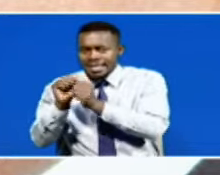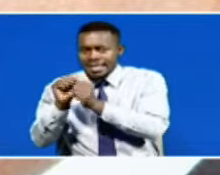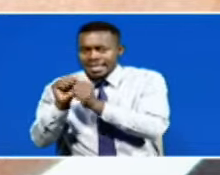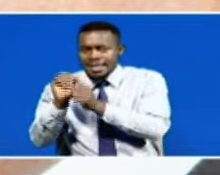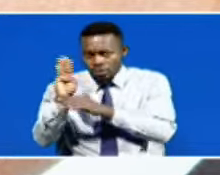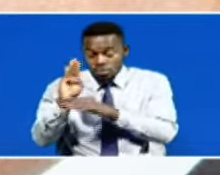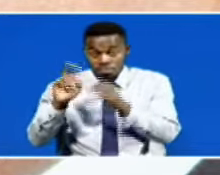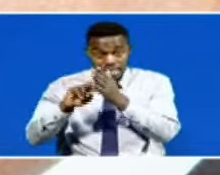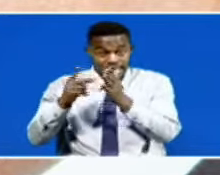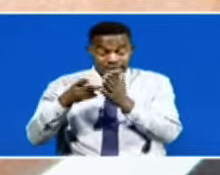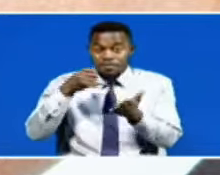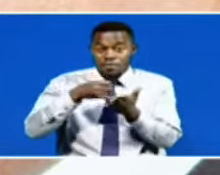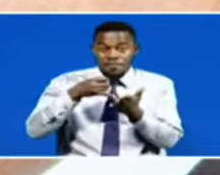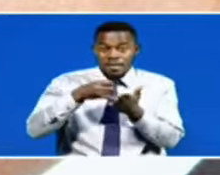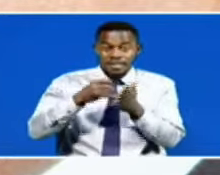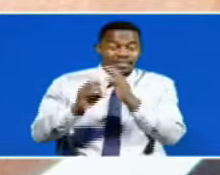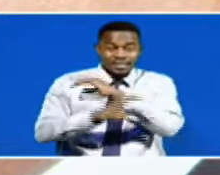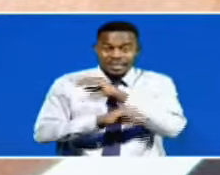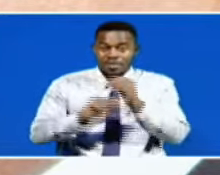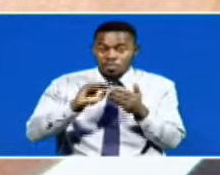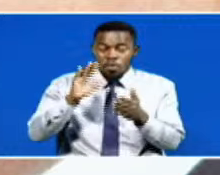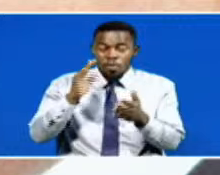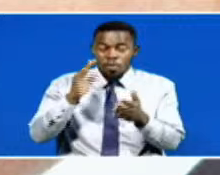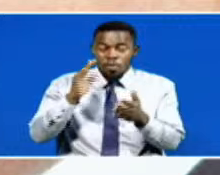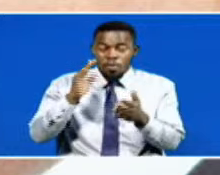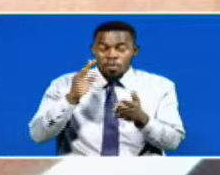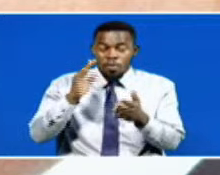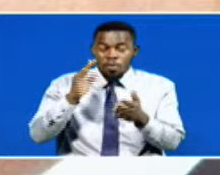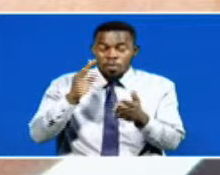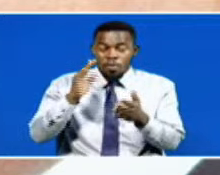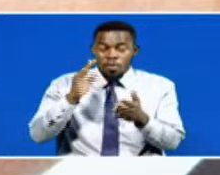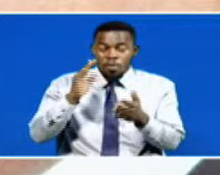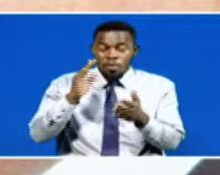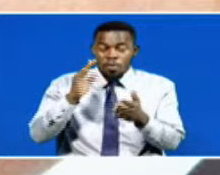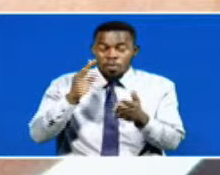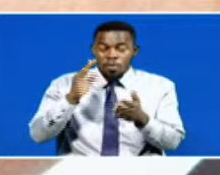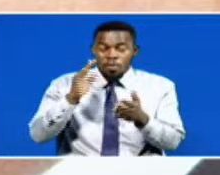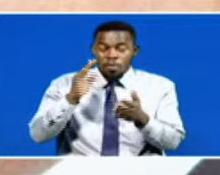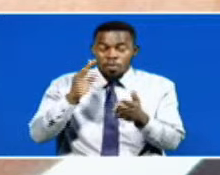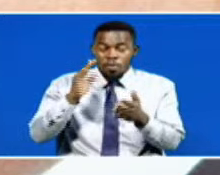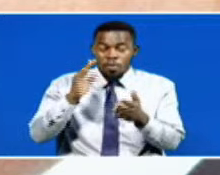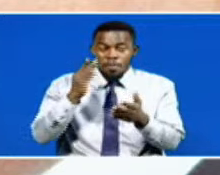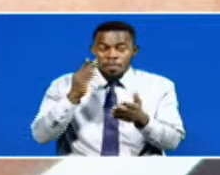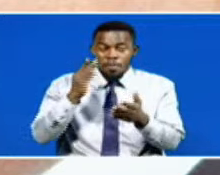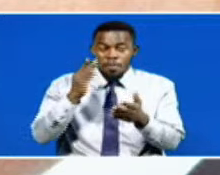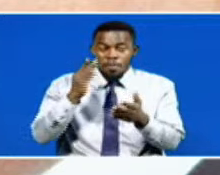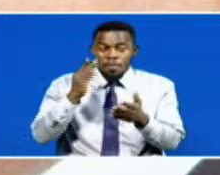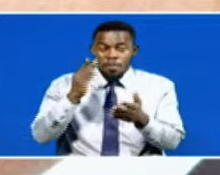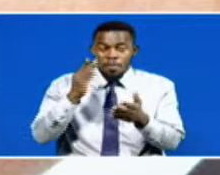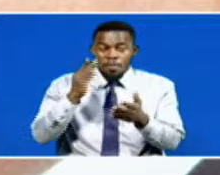1.95 hadi shilingi bilioni 10.4. Balala na mshukiwa mwenzake Gweyo walikana